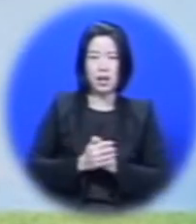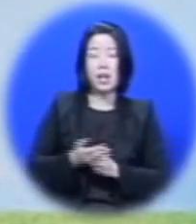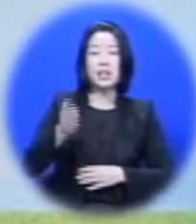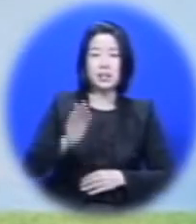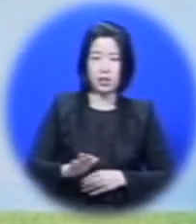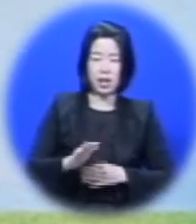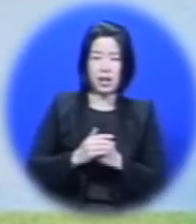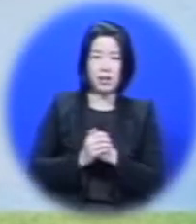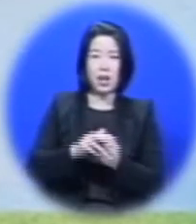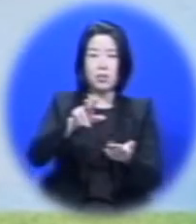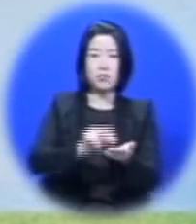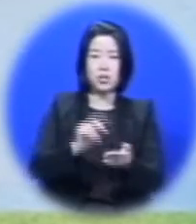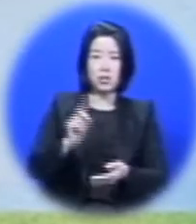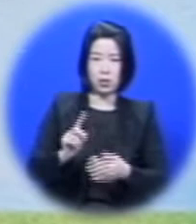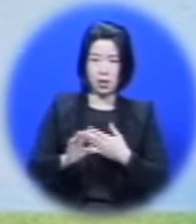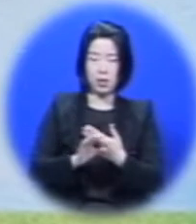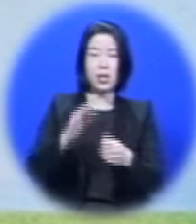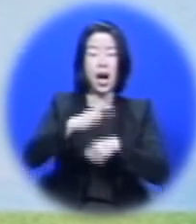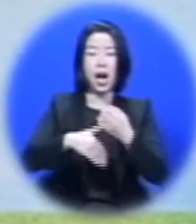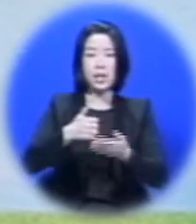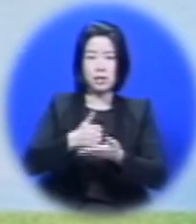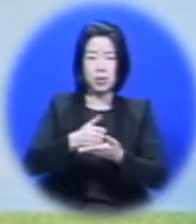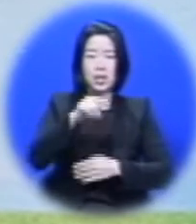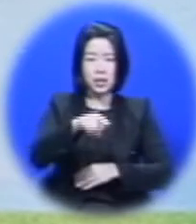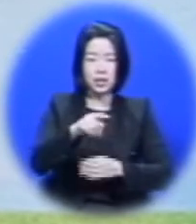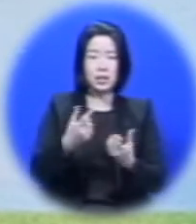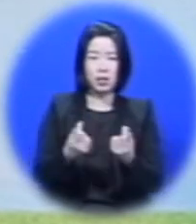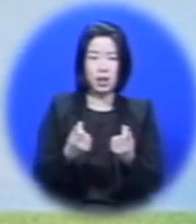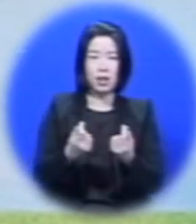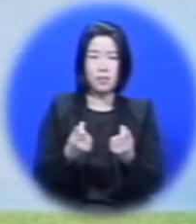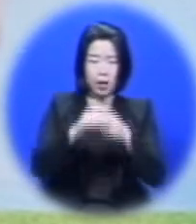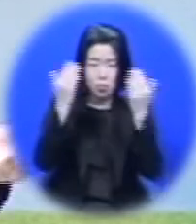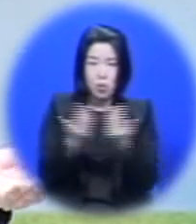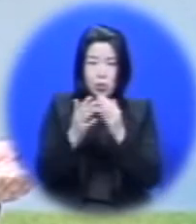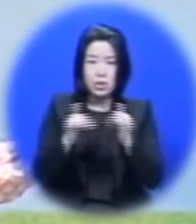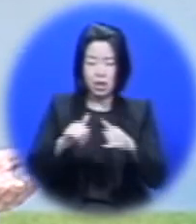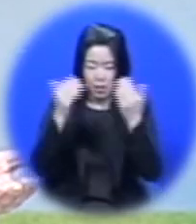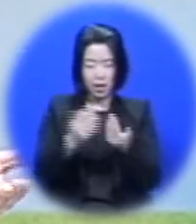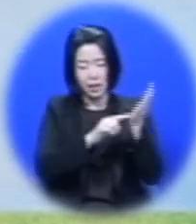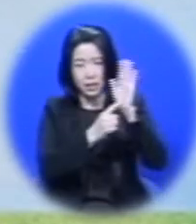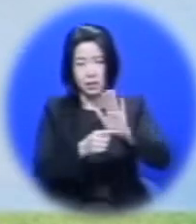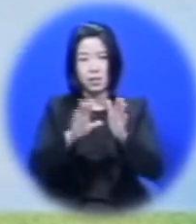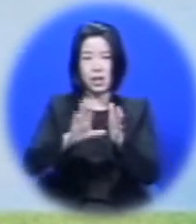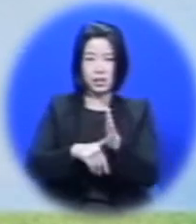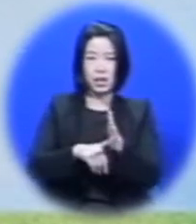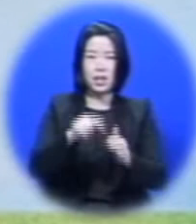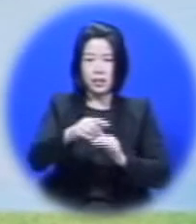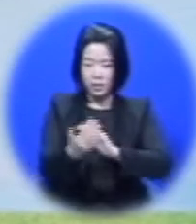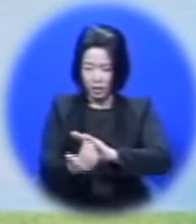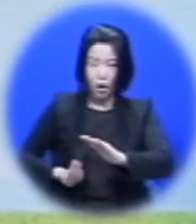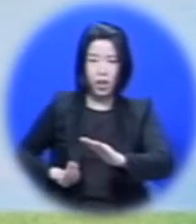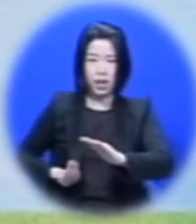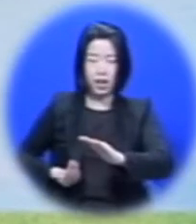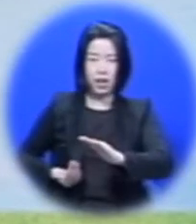그러나 문제는 하나님이 그렇게 모든 사람에게 다 드러나실 때 그 전에